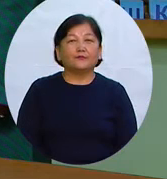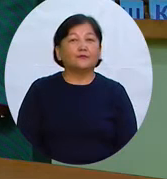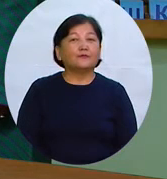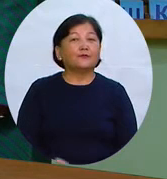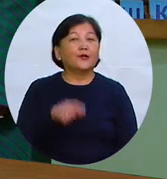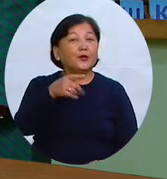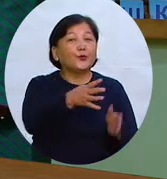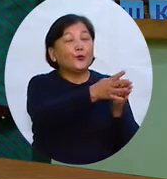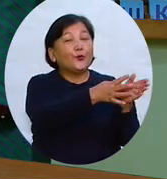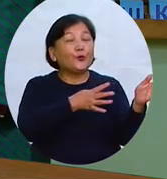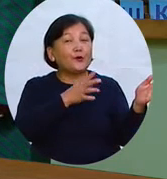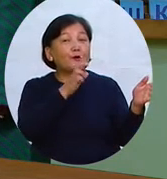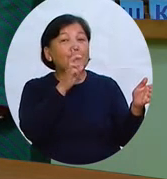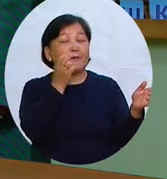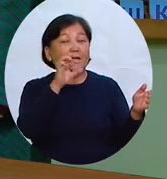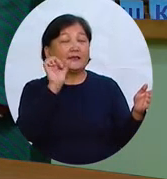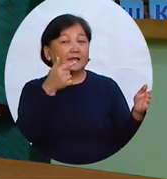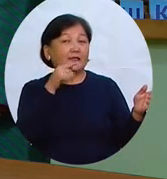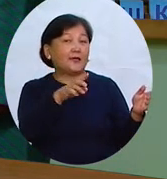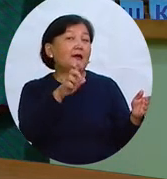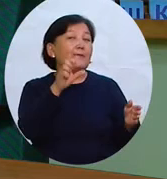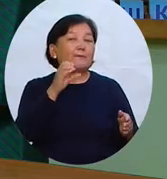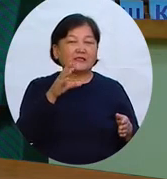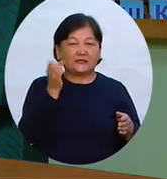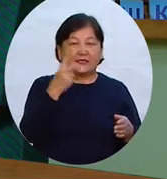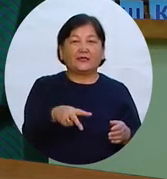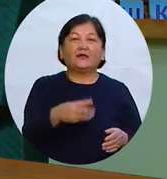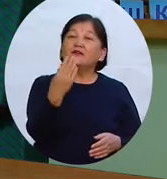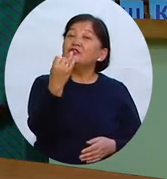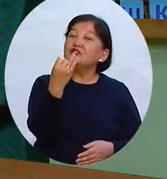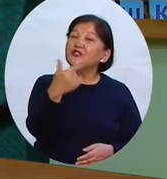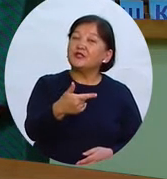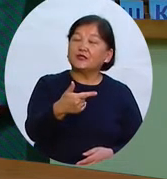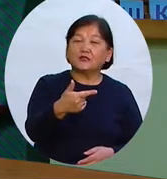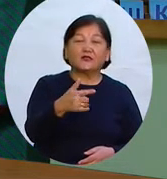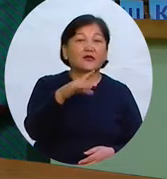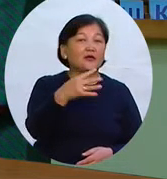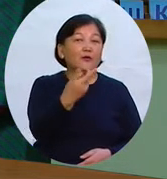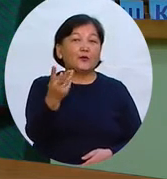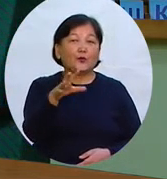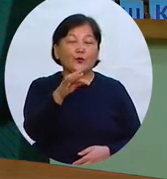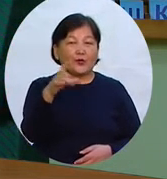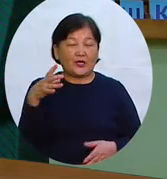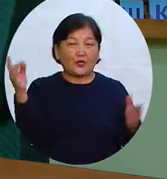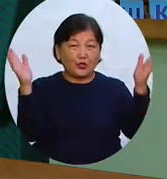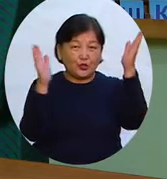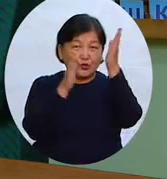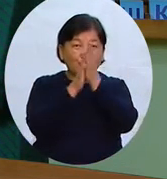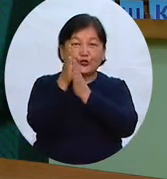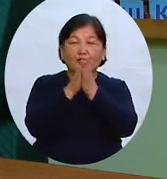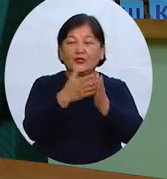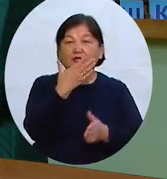За энэ бадагт бид нар бас л шигсэн хэрэглүүрээр шүнийн энэ сайхан